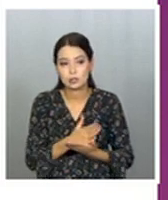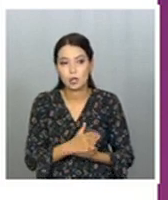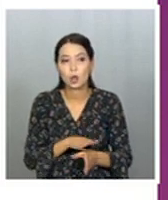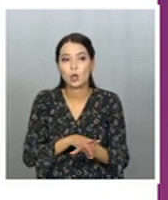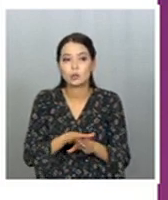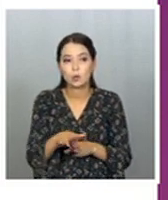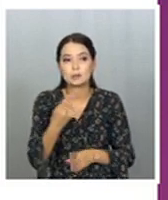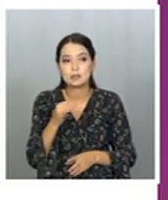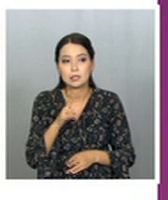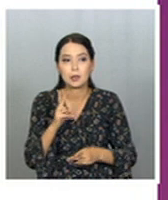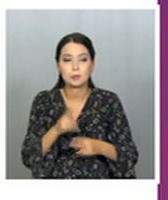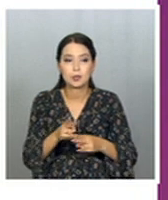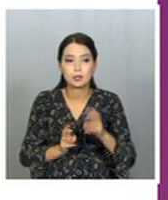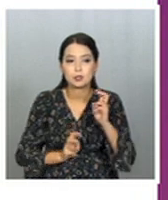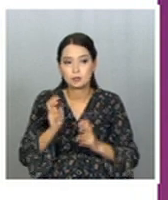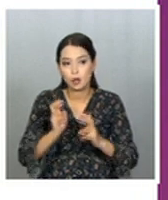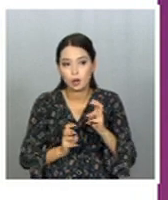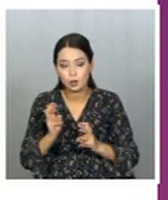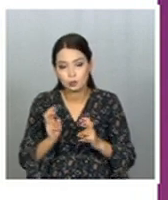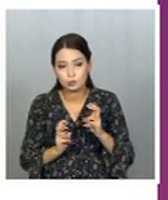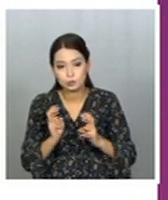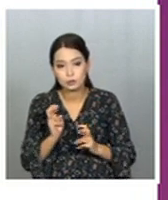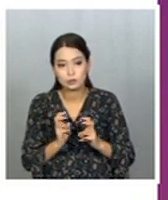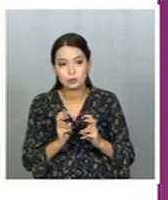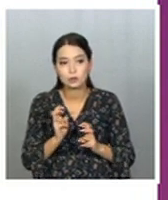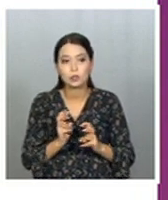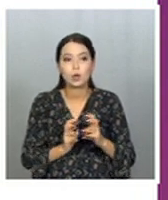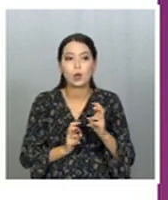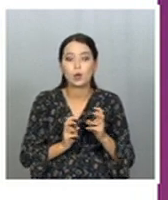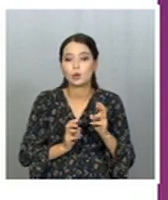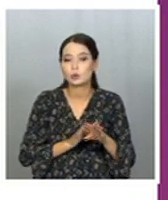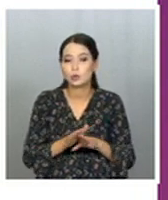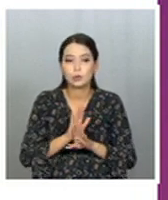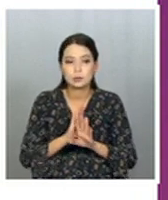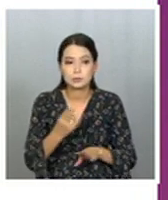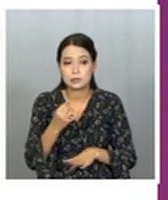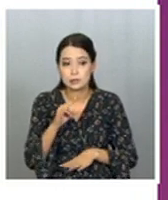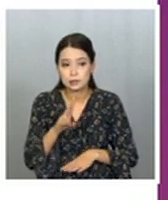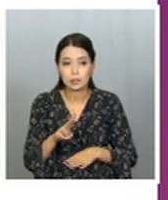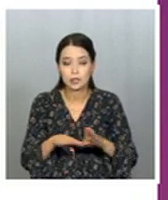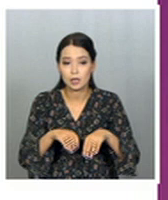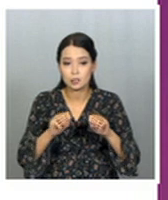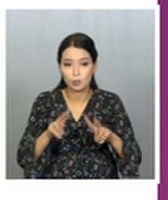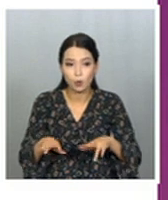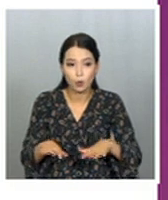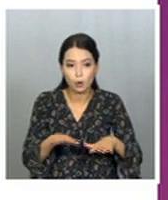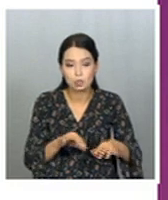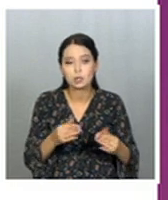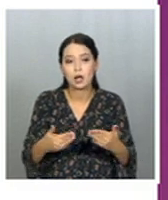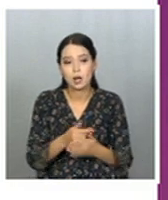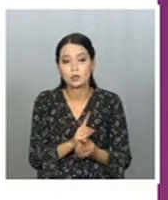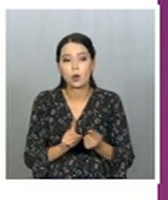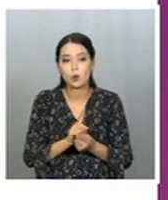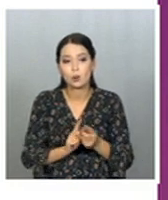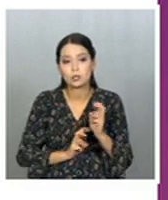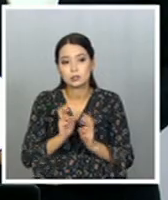толық циклды металлургиялық заводтар, толық емес циклды кәсіпорындар және де қайта өңдеу заводтары